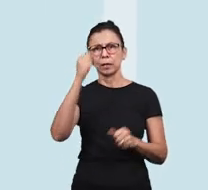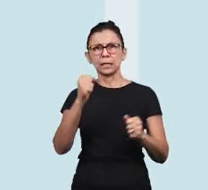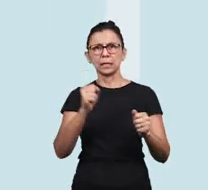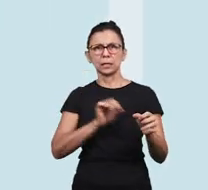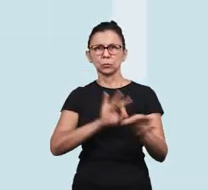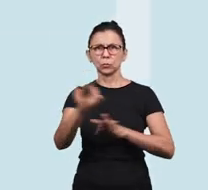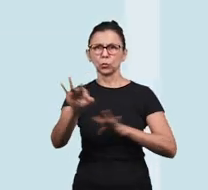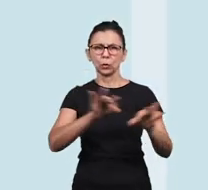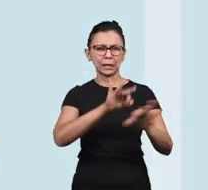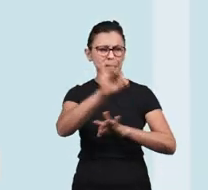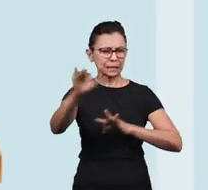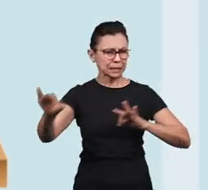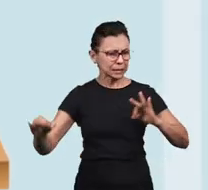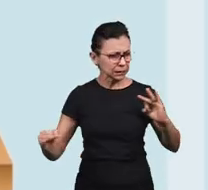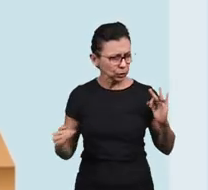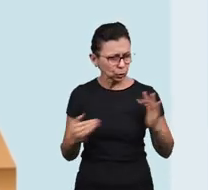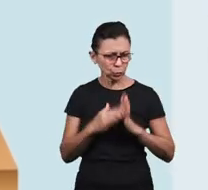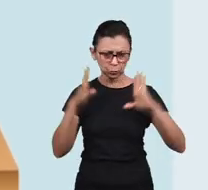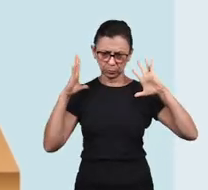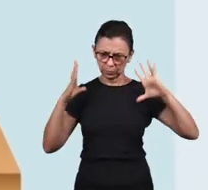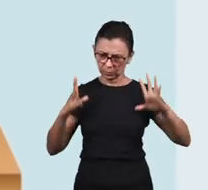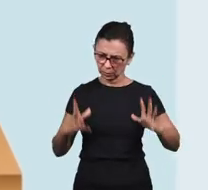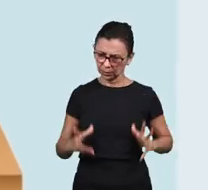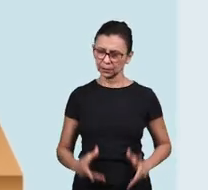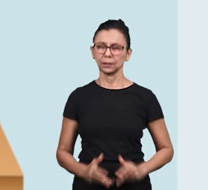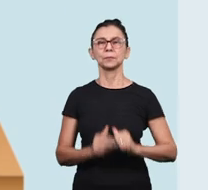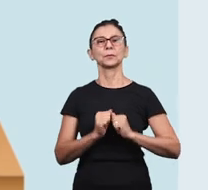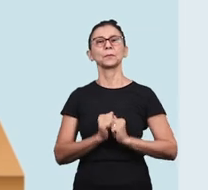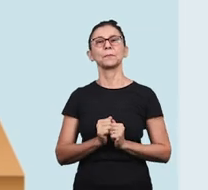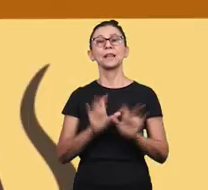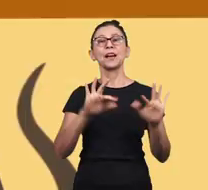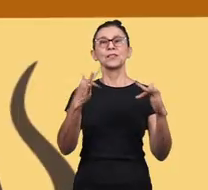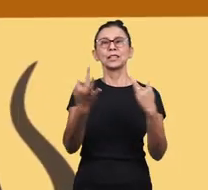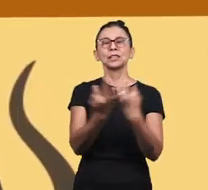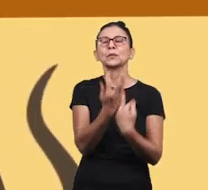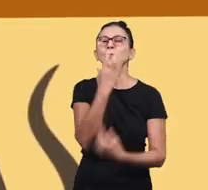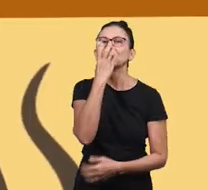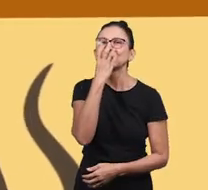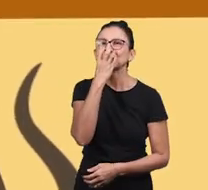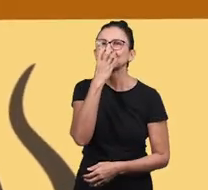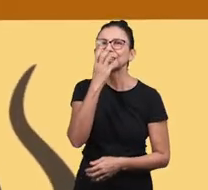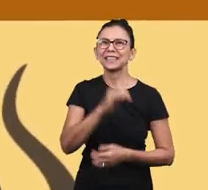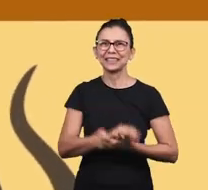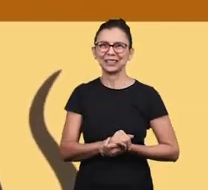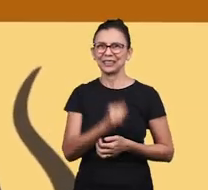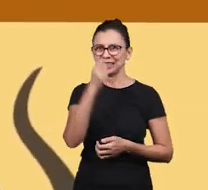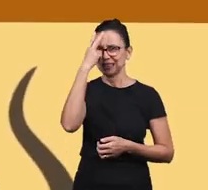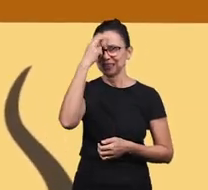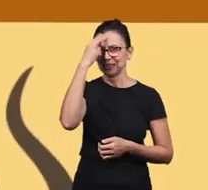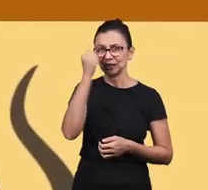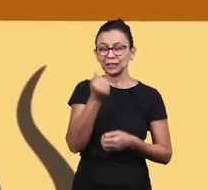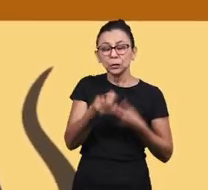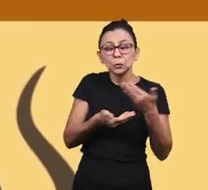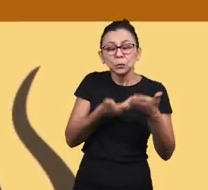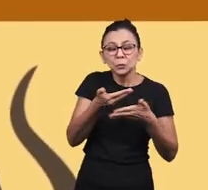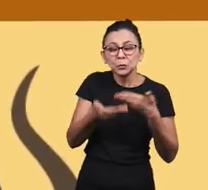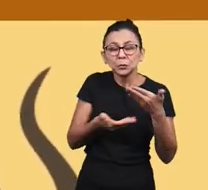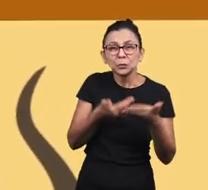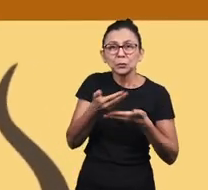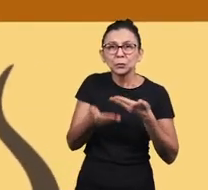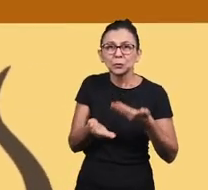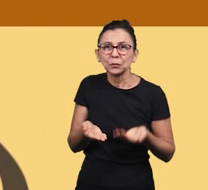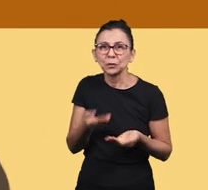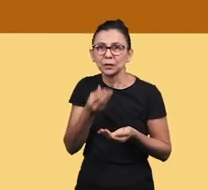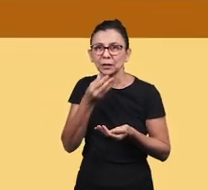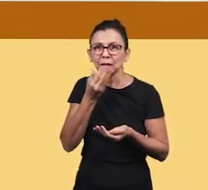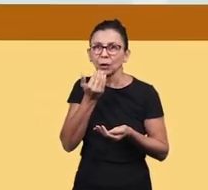À la fin, Héloïse arrange son matériel en gardant l'endroit propre. La famille a un animal d'estimation.